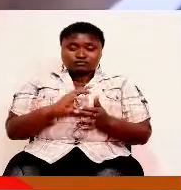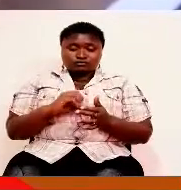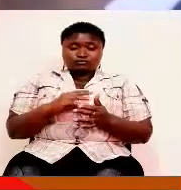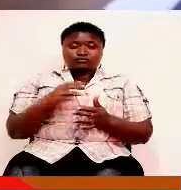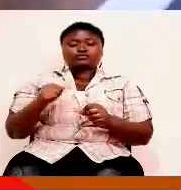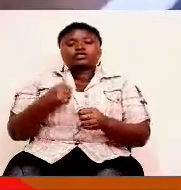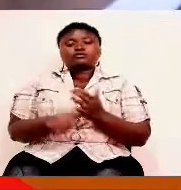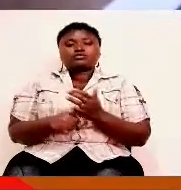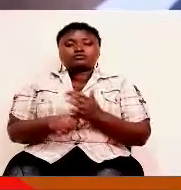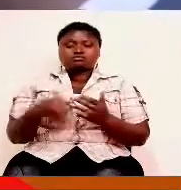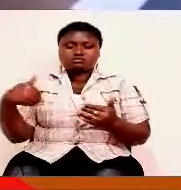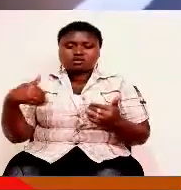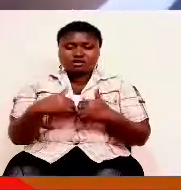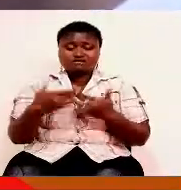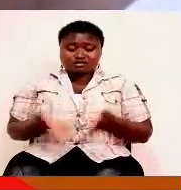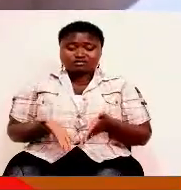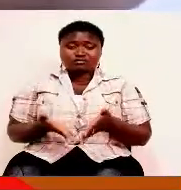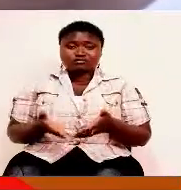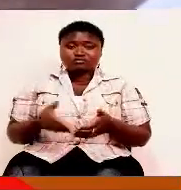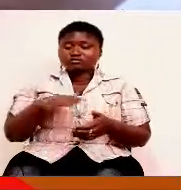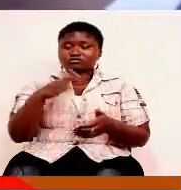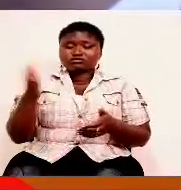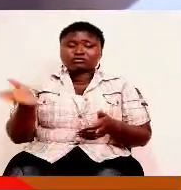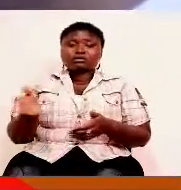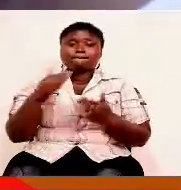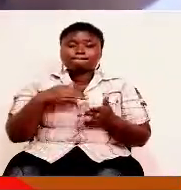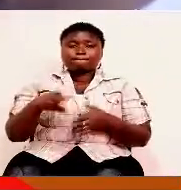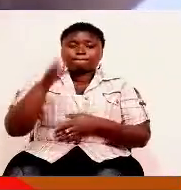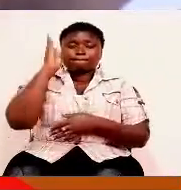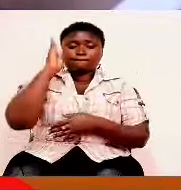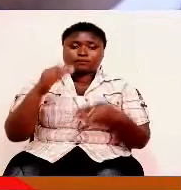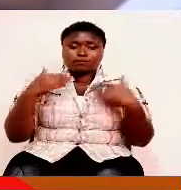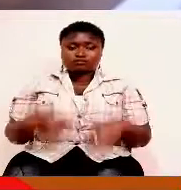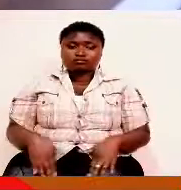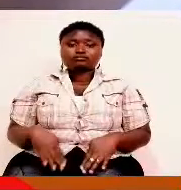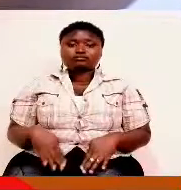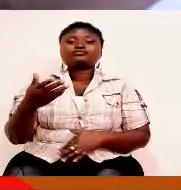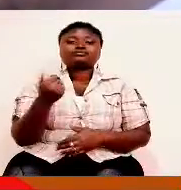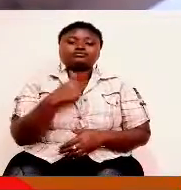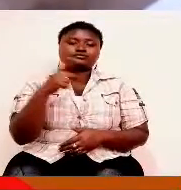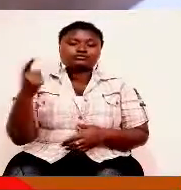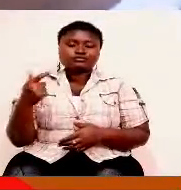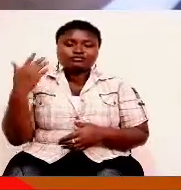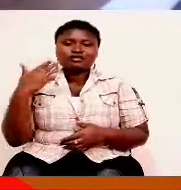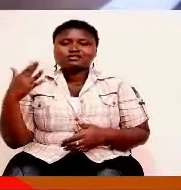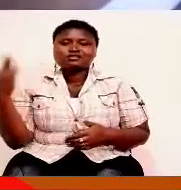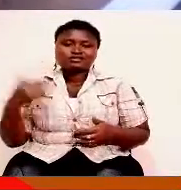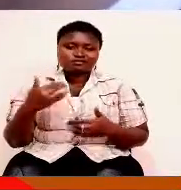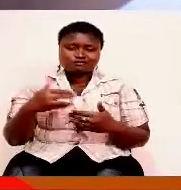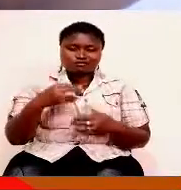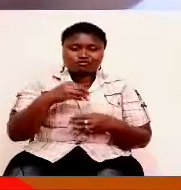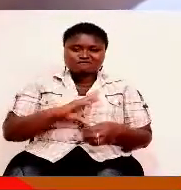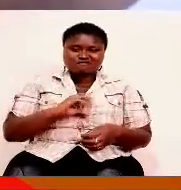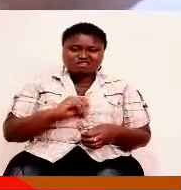ambayo tuko nayo wakati huu. Kuenda kuondoa usalama wa deputy president ni kuwaweka wananchi tumbo joto na kuleta kiwewe katika nchi